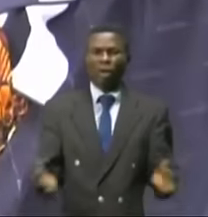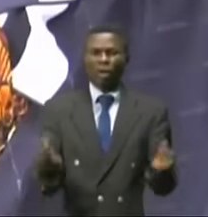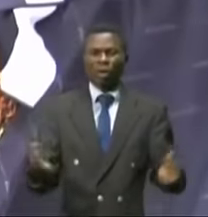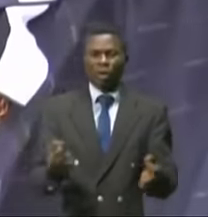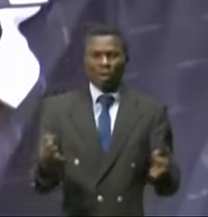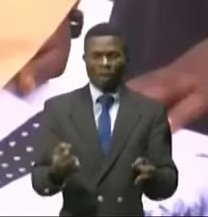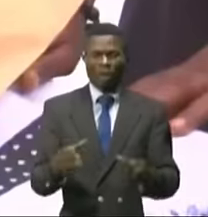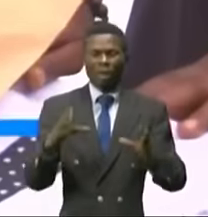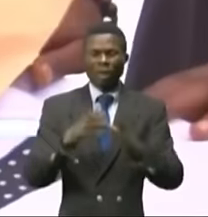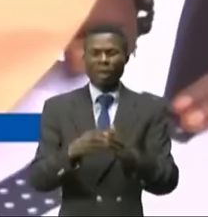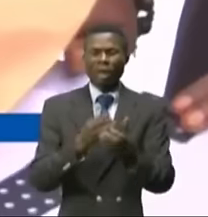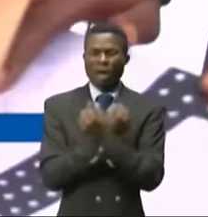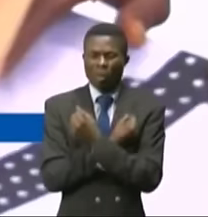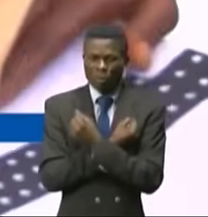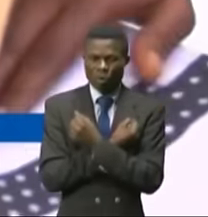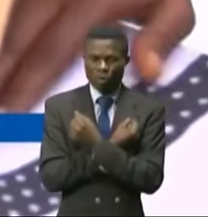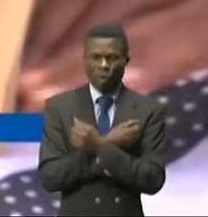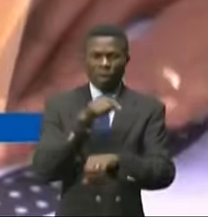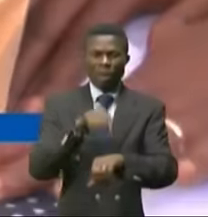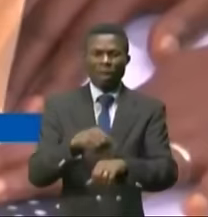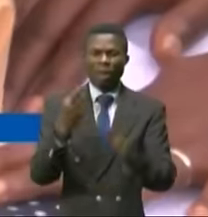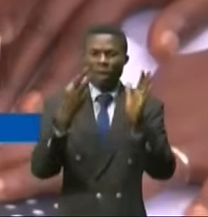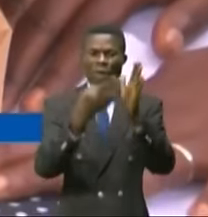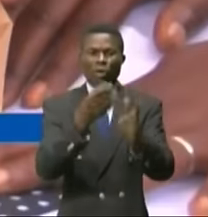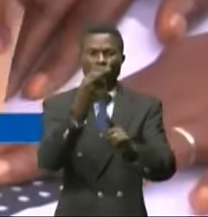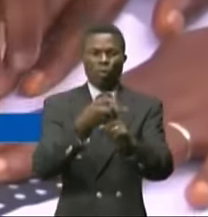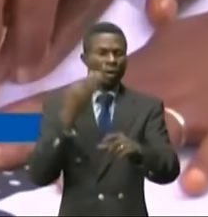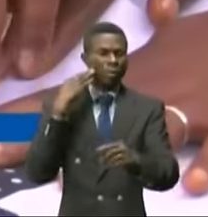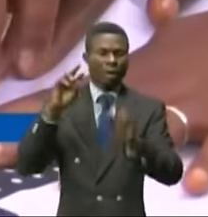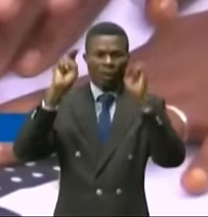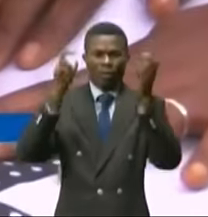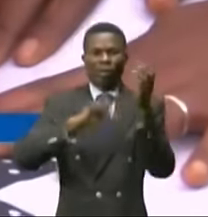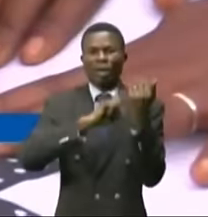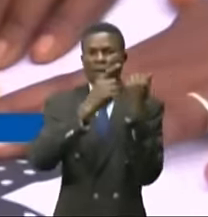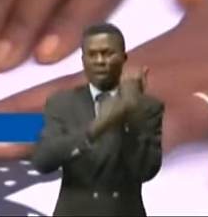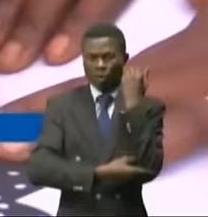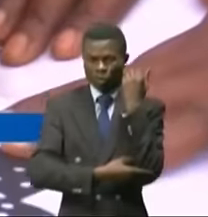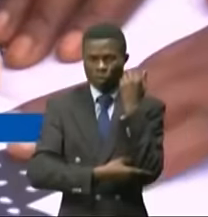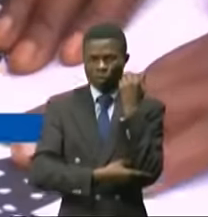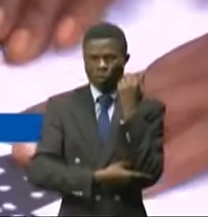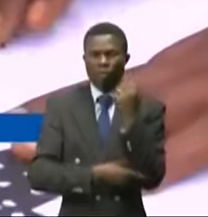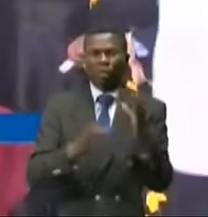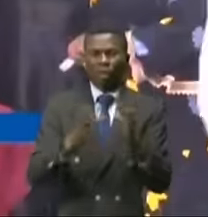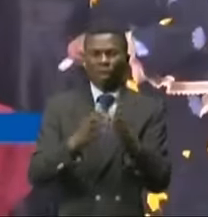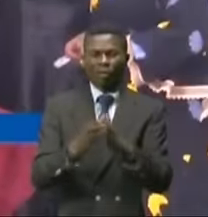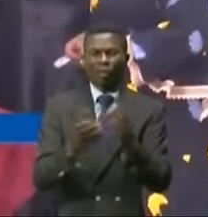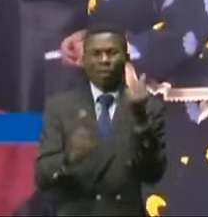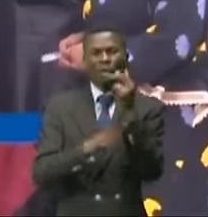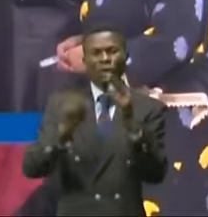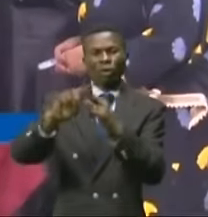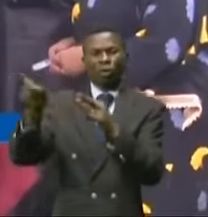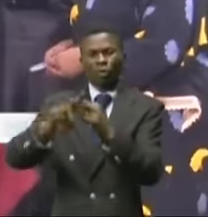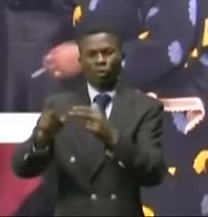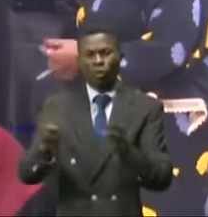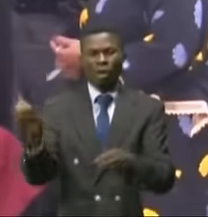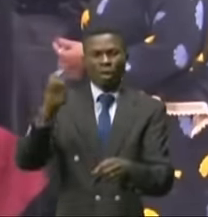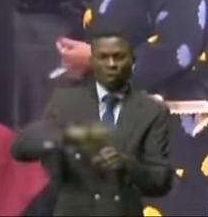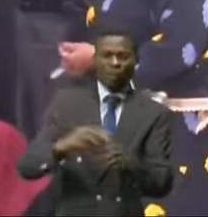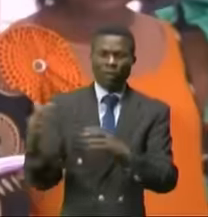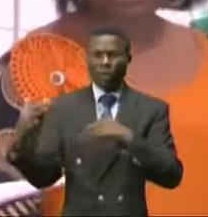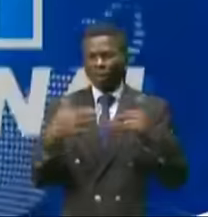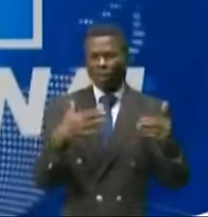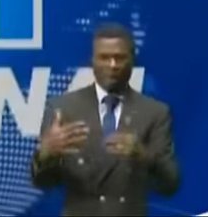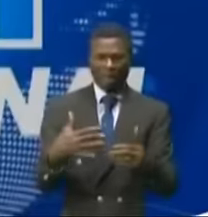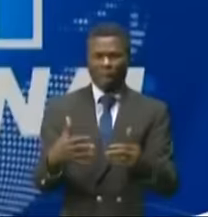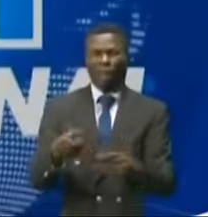la sobriété de la date du 8 mars à Goma, province du Nord Kivu, avec les déplacés et victimes de la barbarie